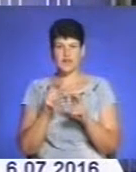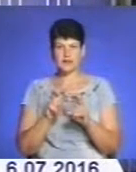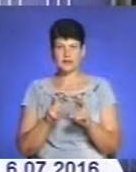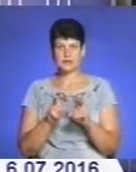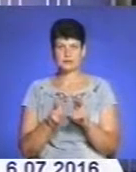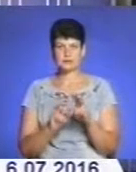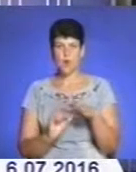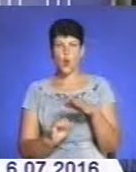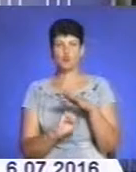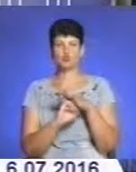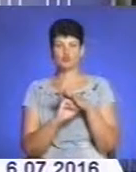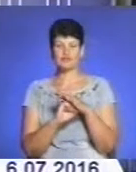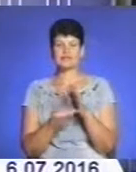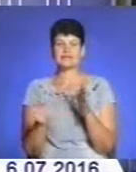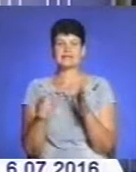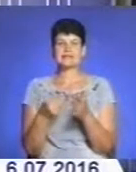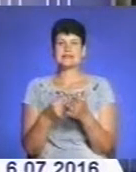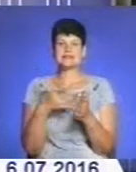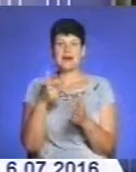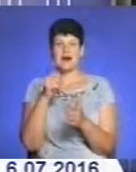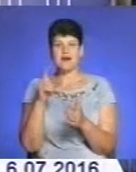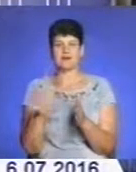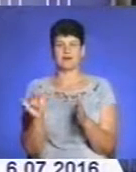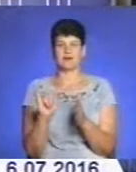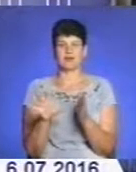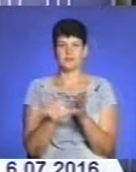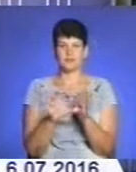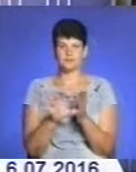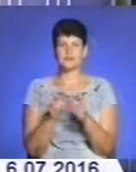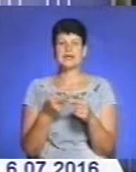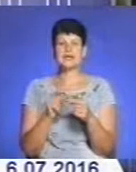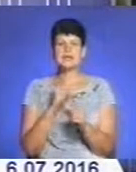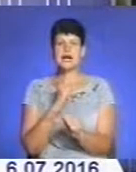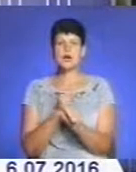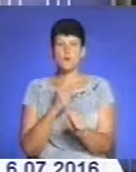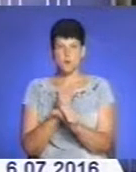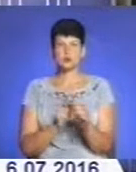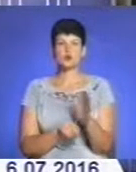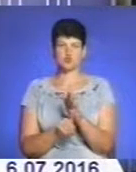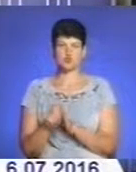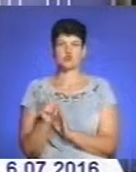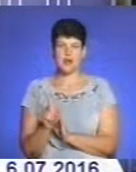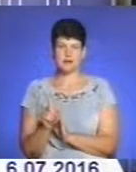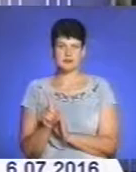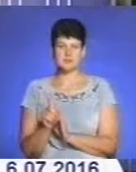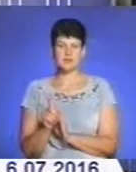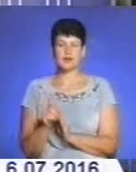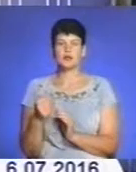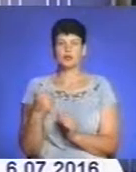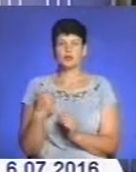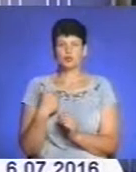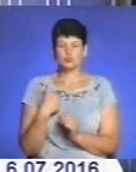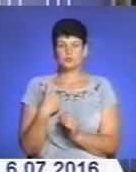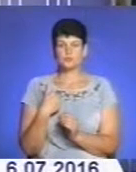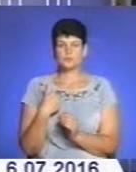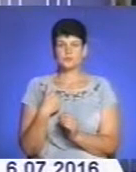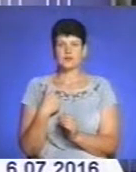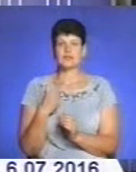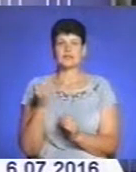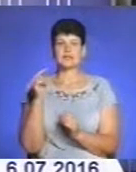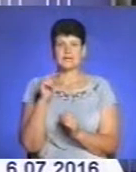обґрунтованість тарифів на газ і цін на електроенергію. Тобто така робота розпочинається. Ми в ультимативній формі в